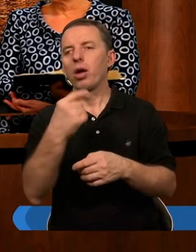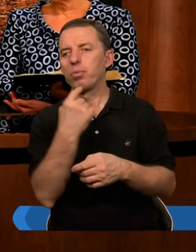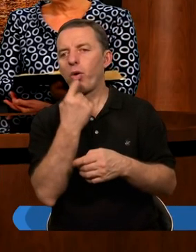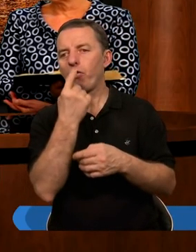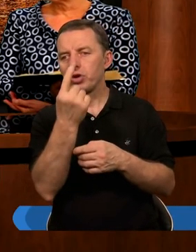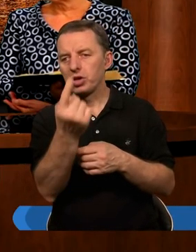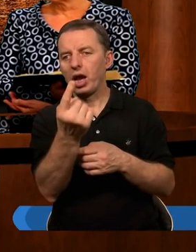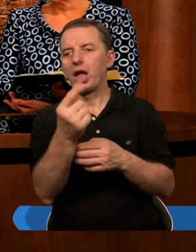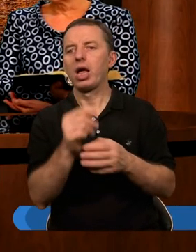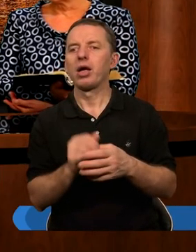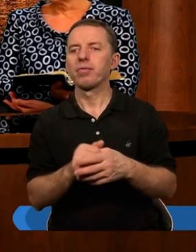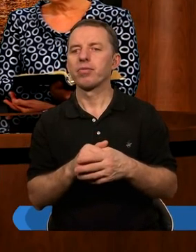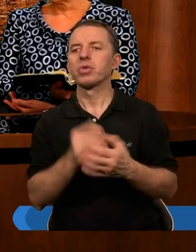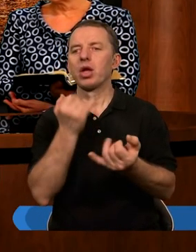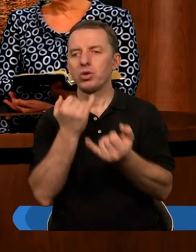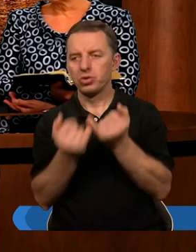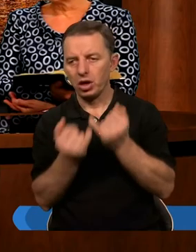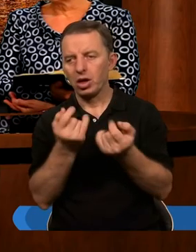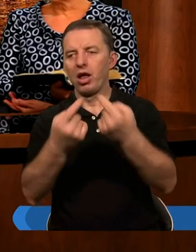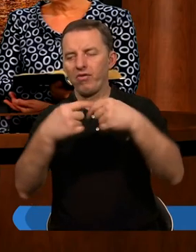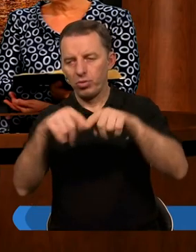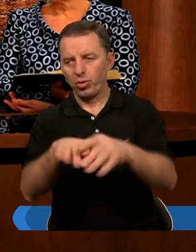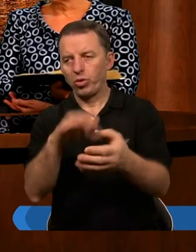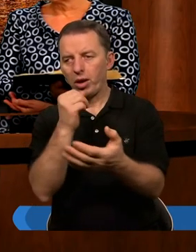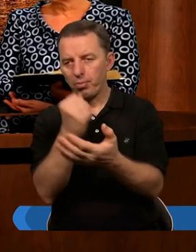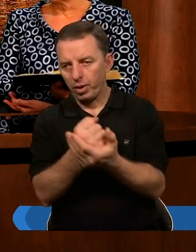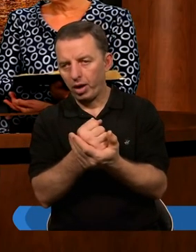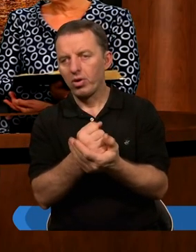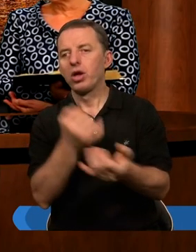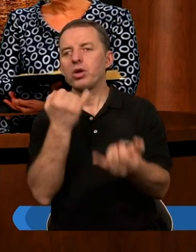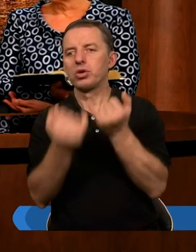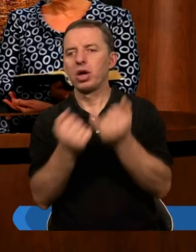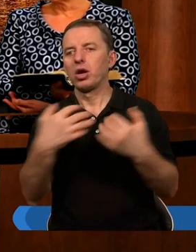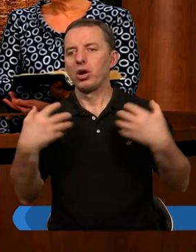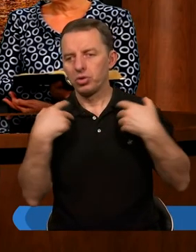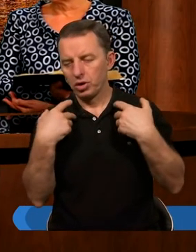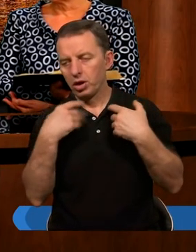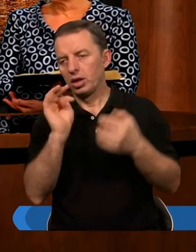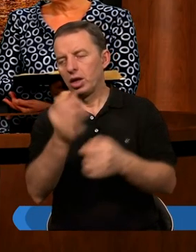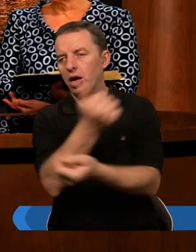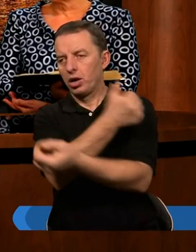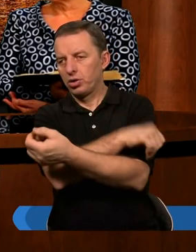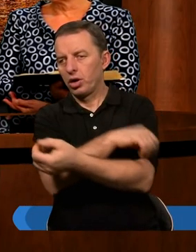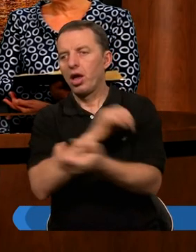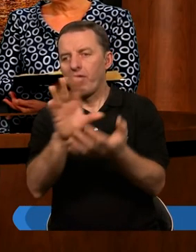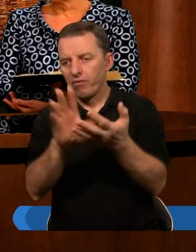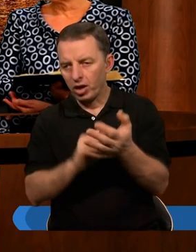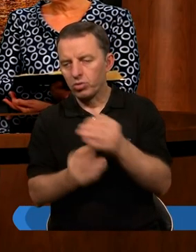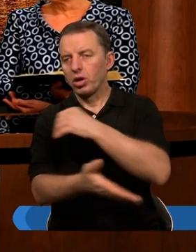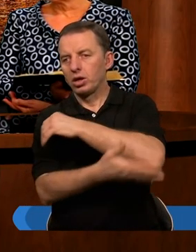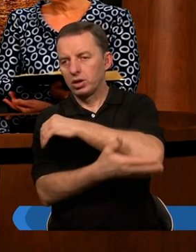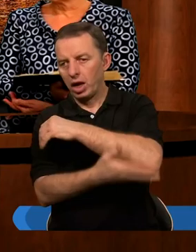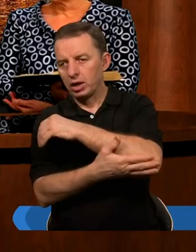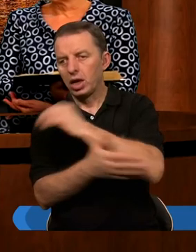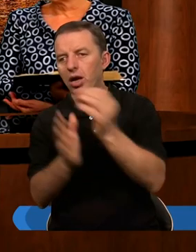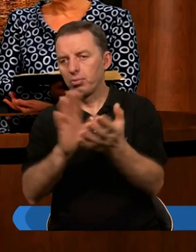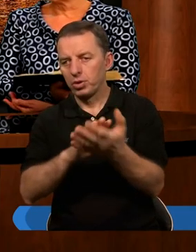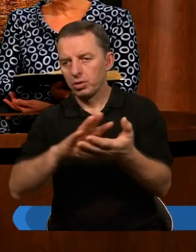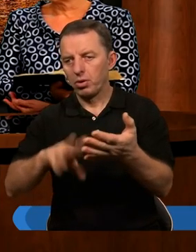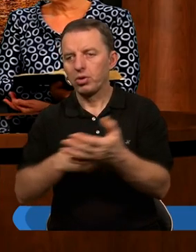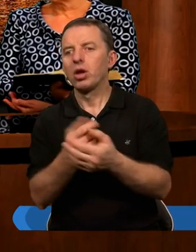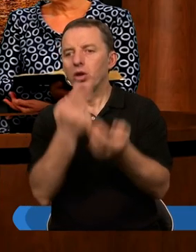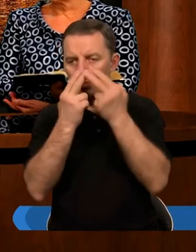powiedziane, jeżeli wypełniamy prawo, jeżeli żyjemy tak jak chrześcijanin według zasad biblijnych, to